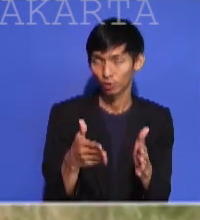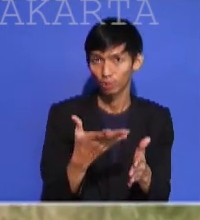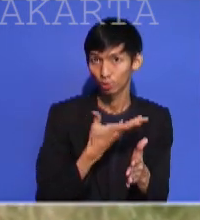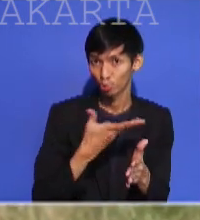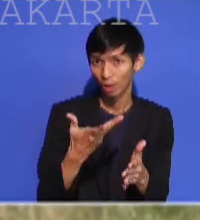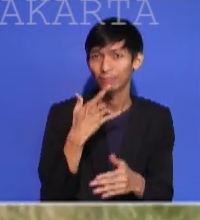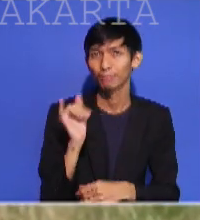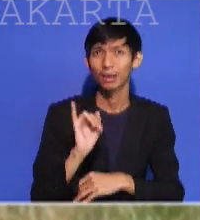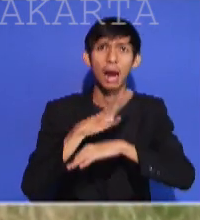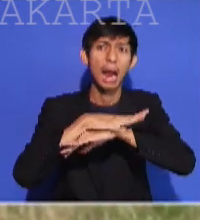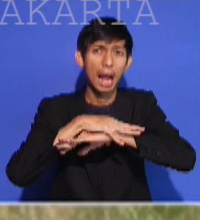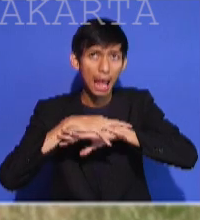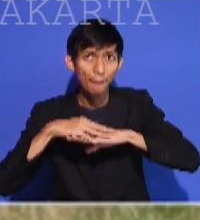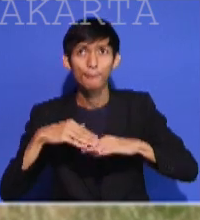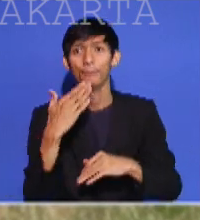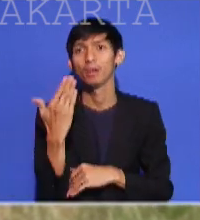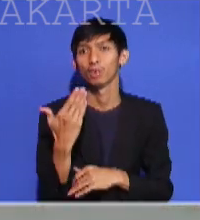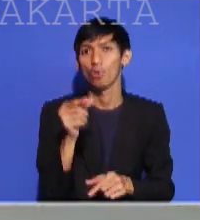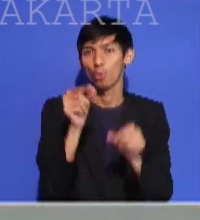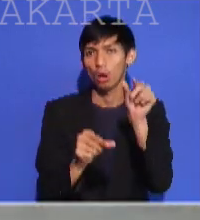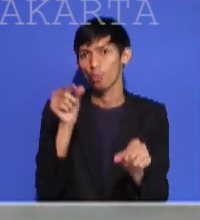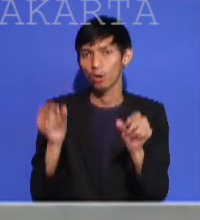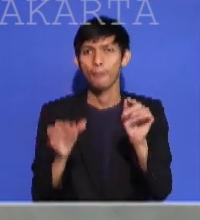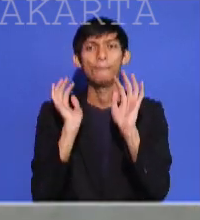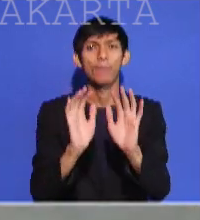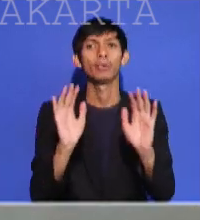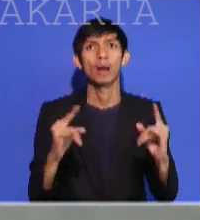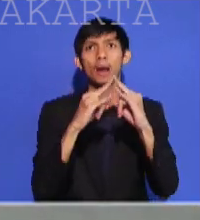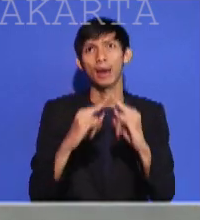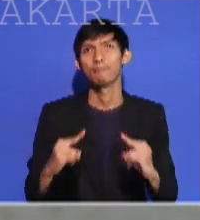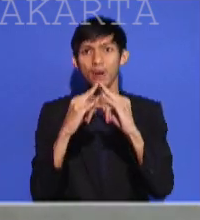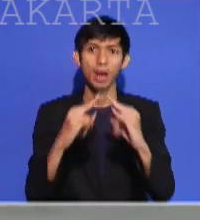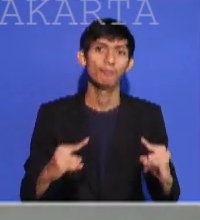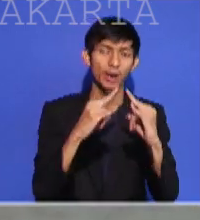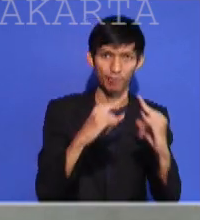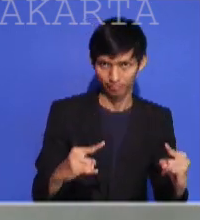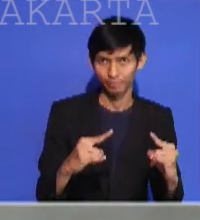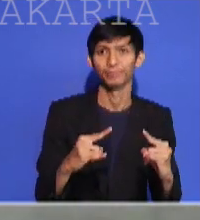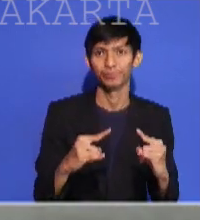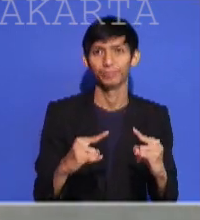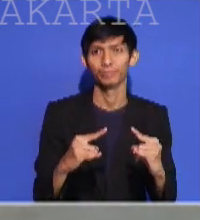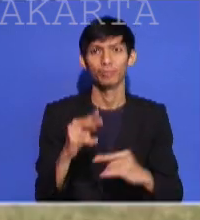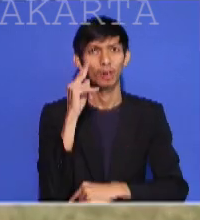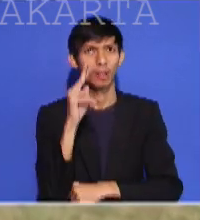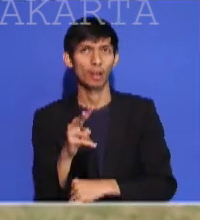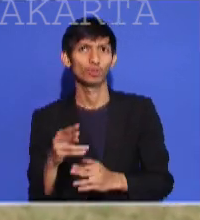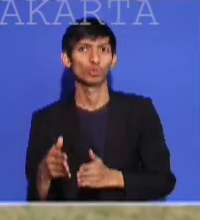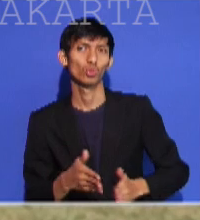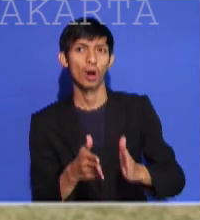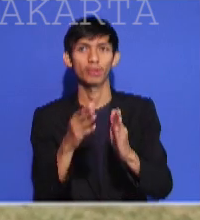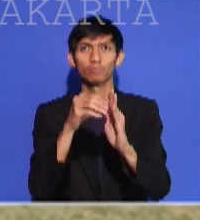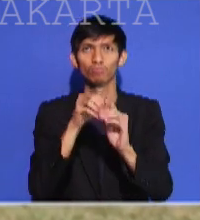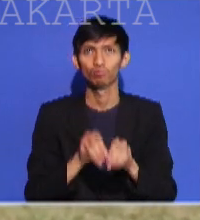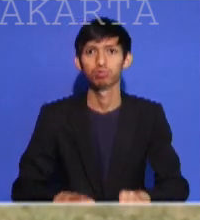kalian alam. Biasanipun para wisatawan ugi kathah ingkang sami camping ing papan menika sinambi ningali ilining Tempuran Opak Oyo